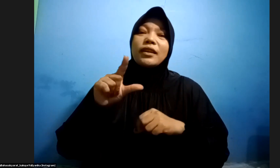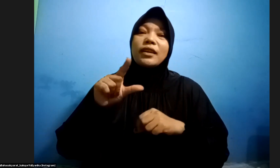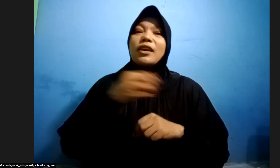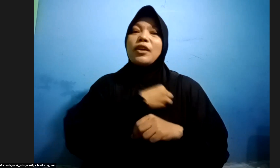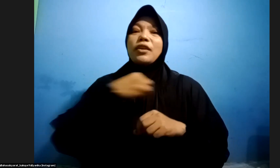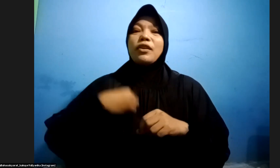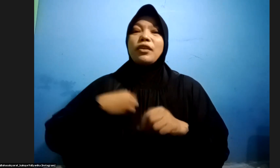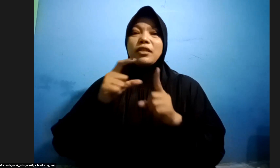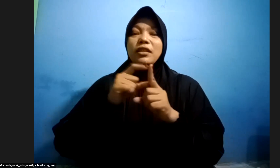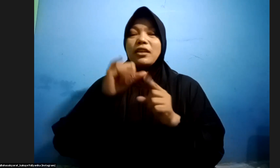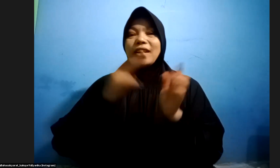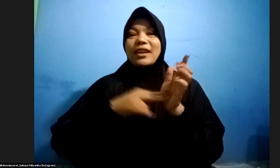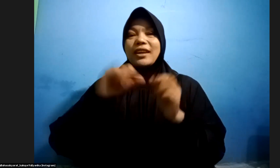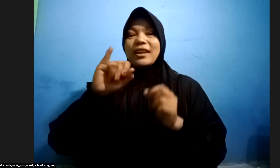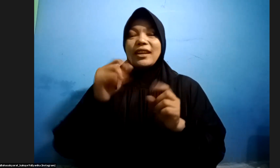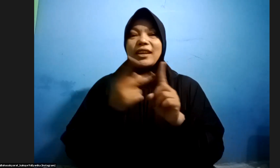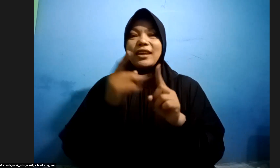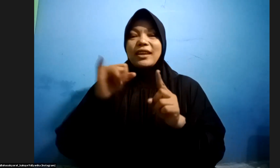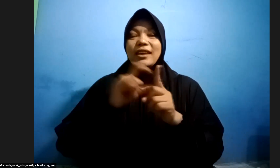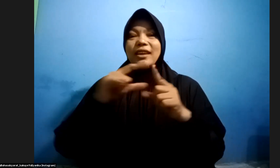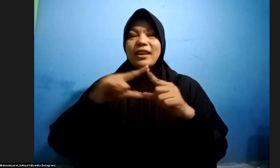Hidayat SPOG KMKes.